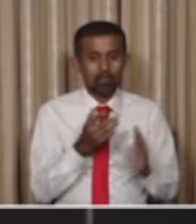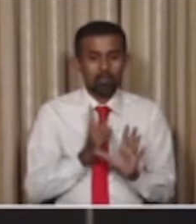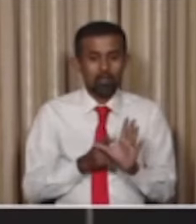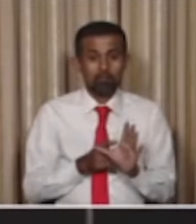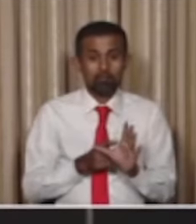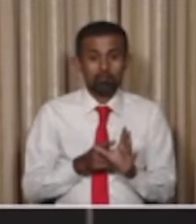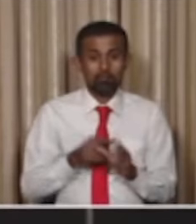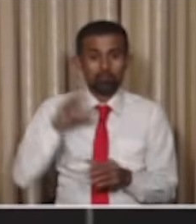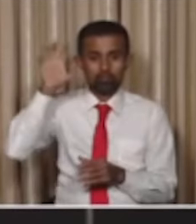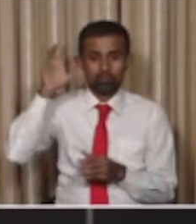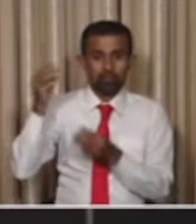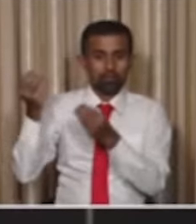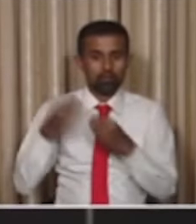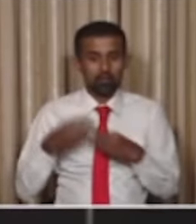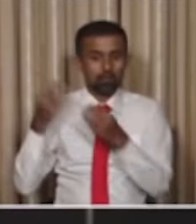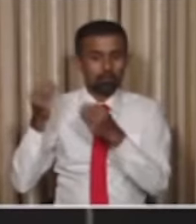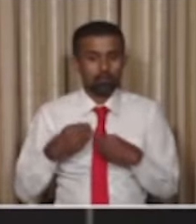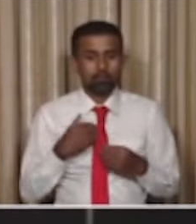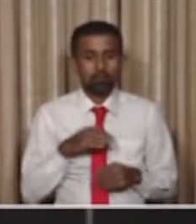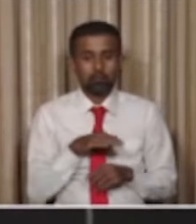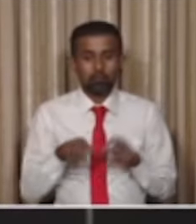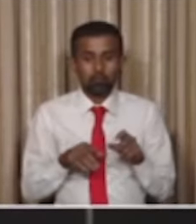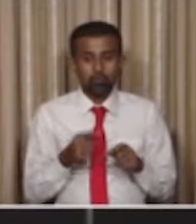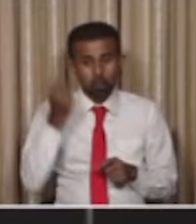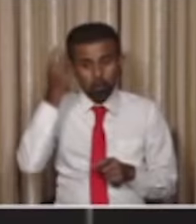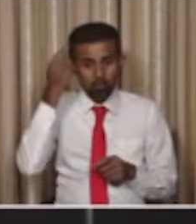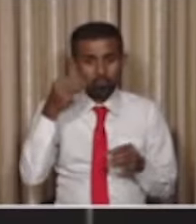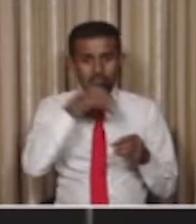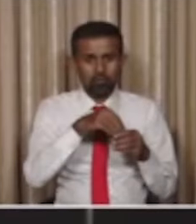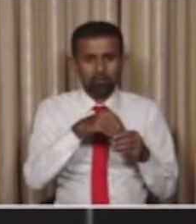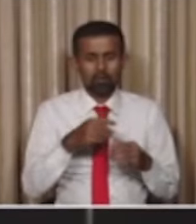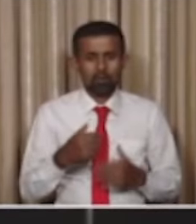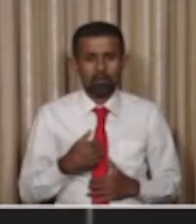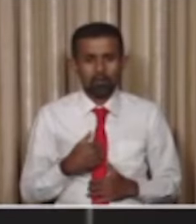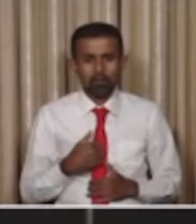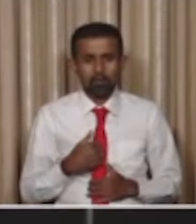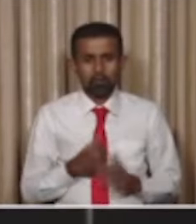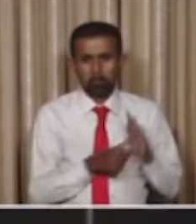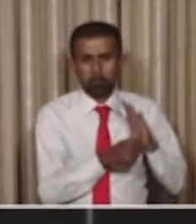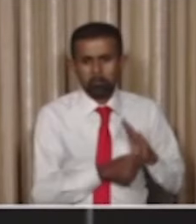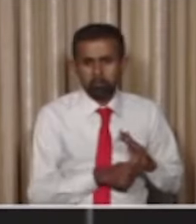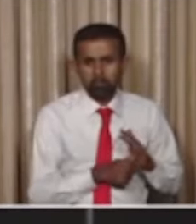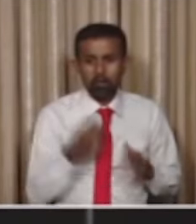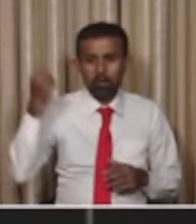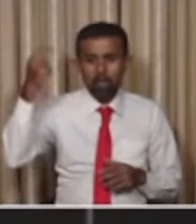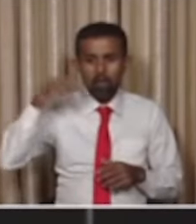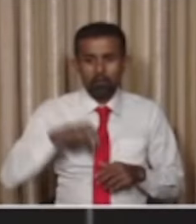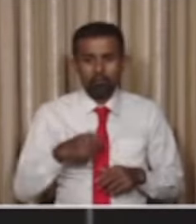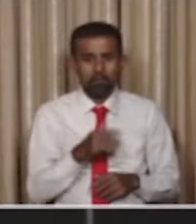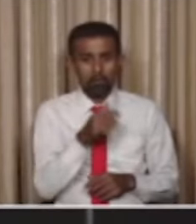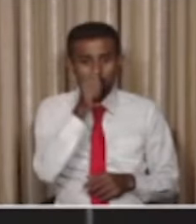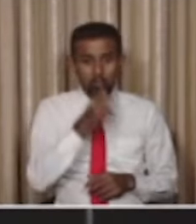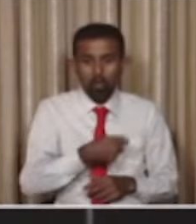පිටරට මොන හරි එනකොට අපේ ජනතාවගේ ඔළුවේ දාලා තියෙන මොකක් හරි එක්කෝ අපිව යටත් කරගන්න එනවා නැත්නම් මොන හරි මංකොල්ල